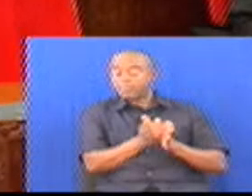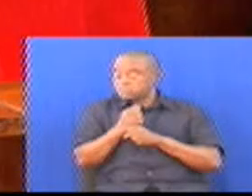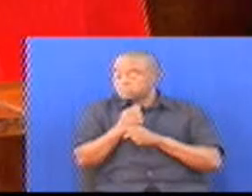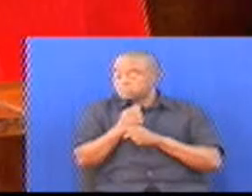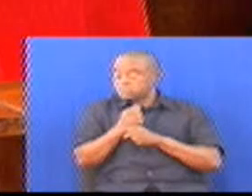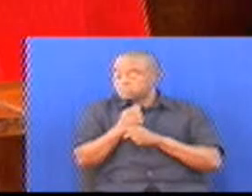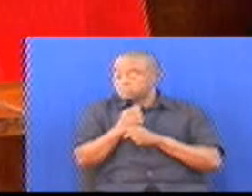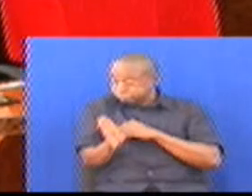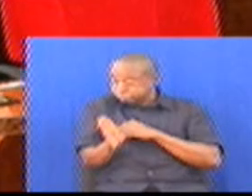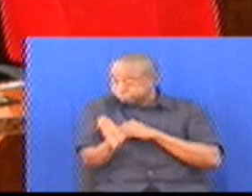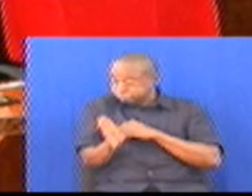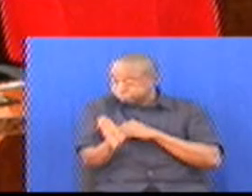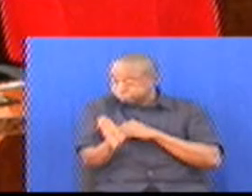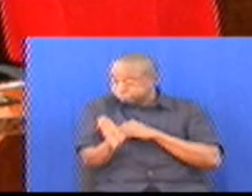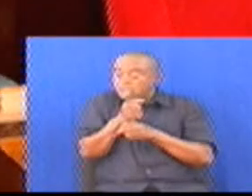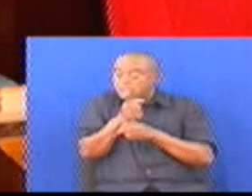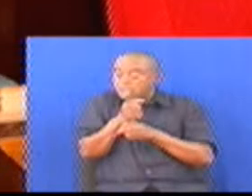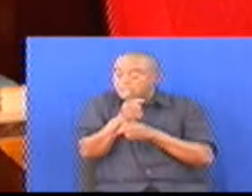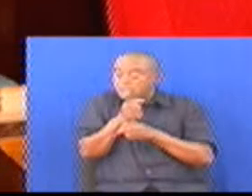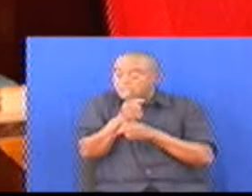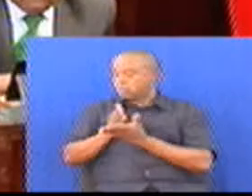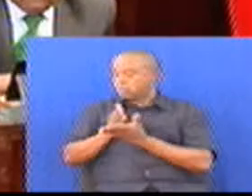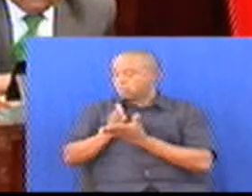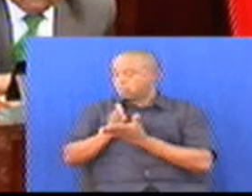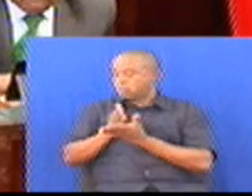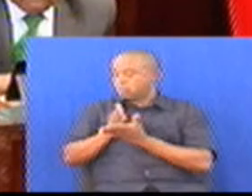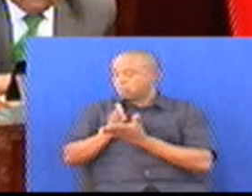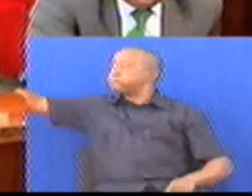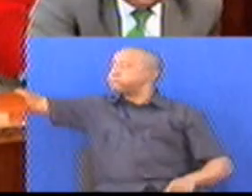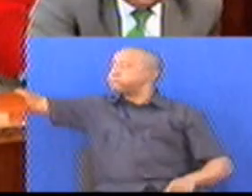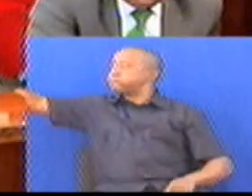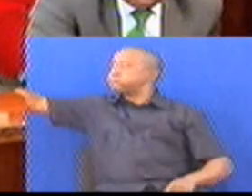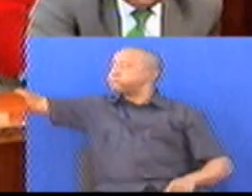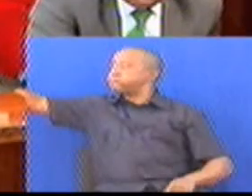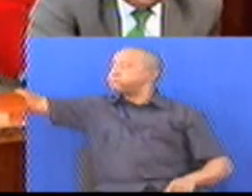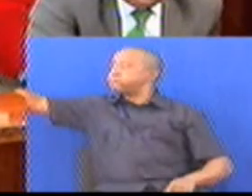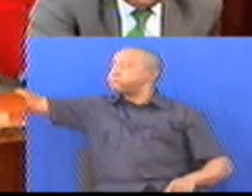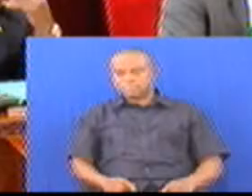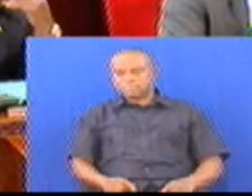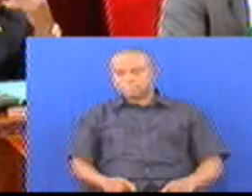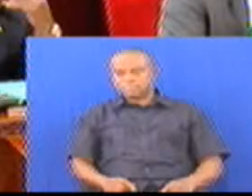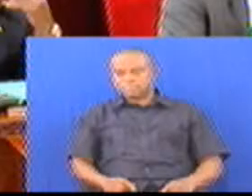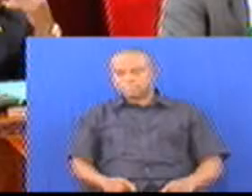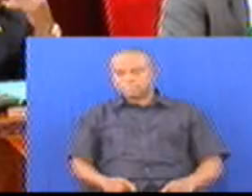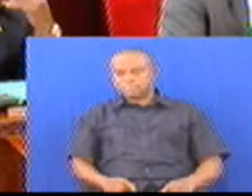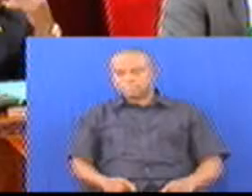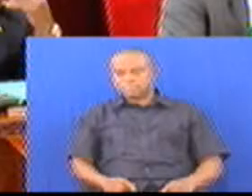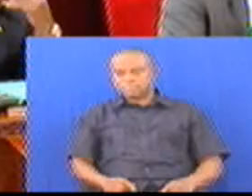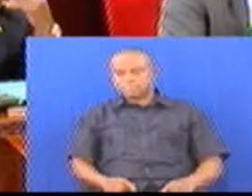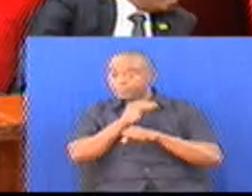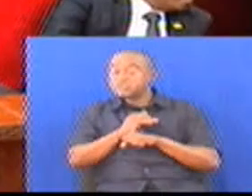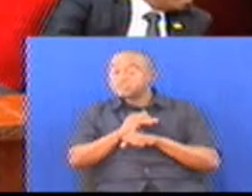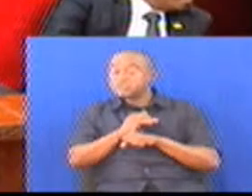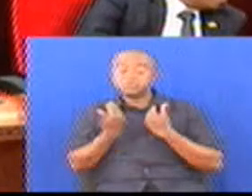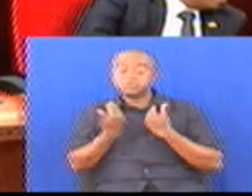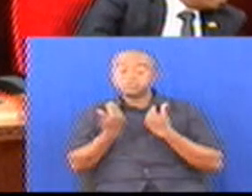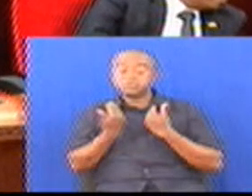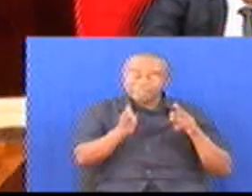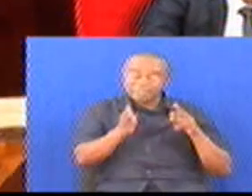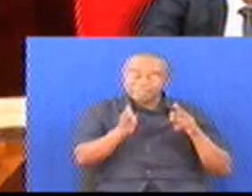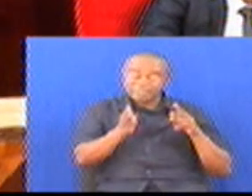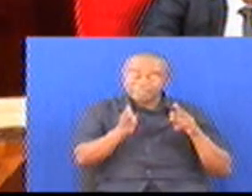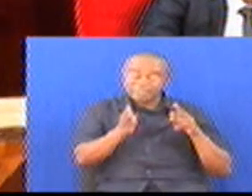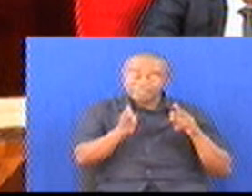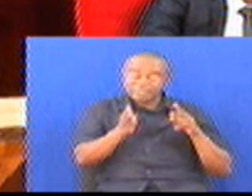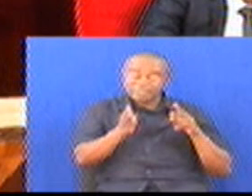na mchana kuhakikisha mkopo huu unapatikana. Ya ujenzi, uchukuzi na nishati.